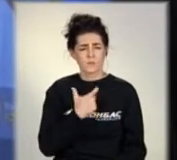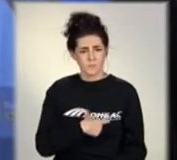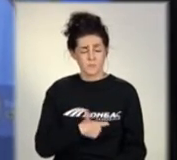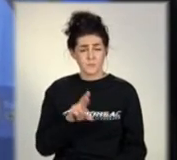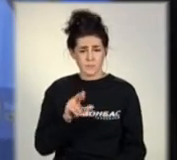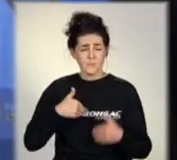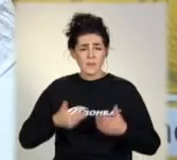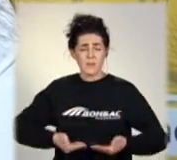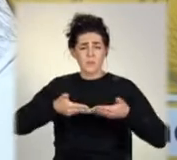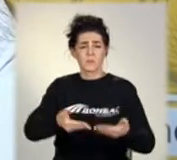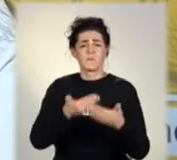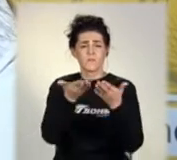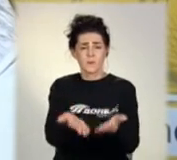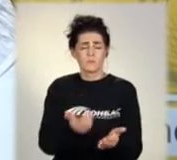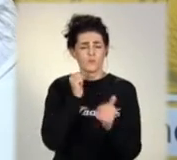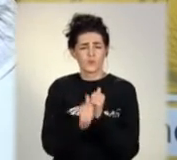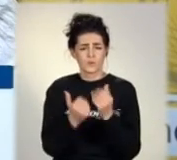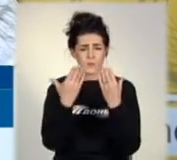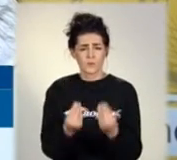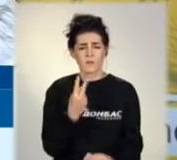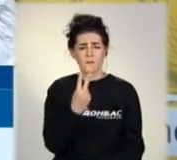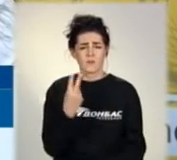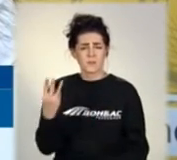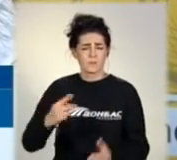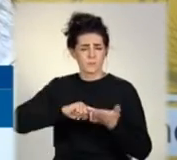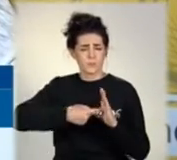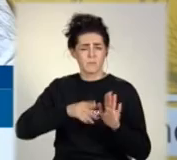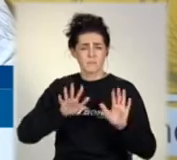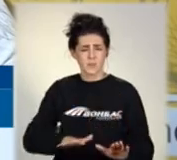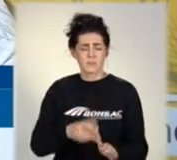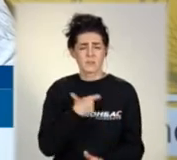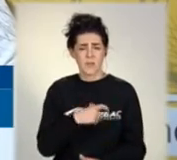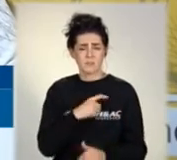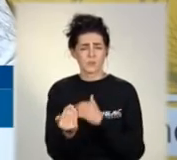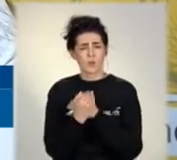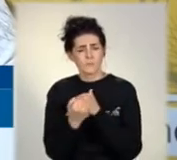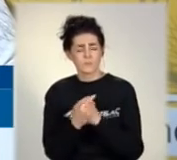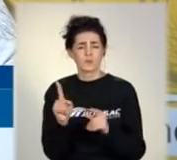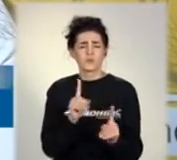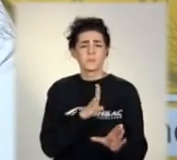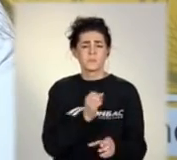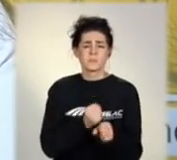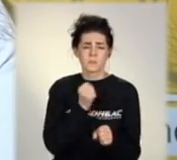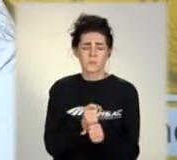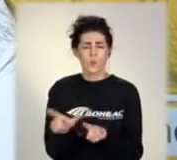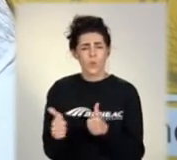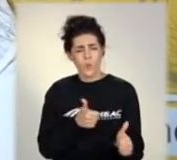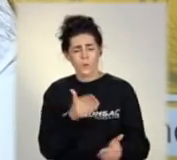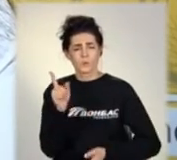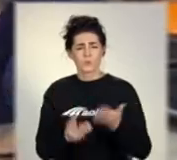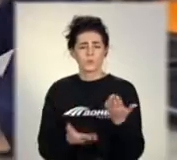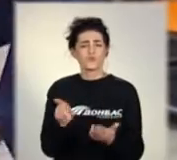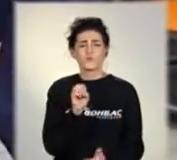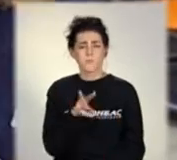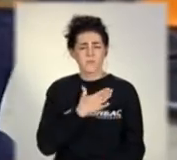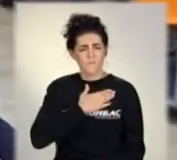вам ежедневно 2-3 пункта замечать, что вы сделали сегодня хорошо, чем вы